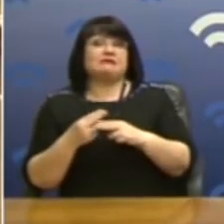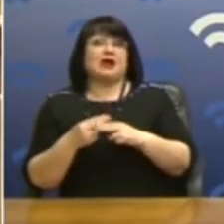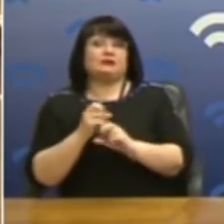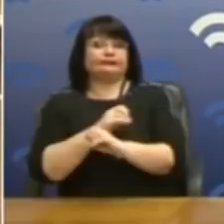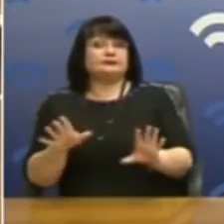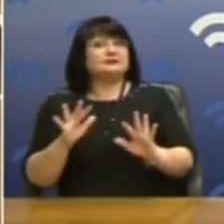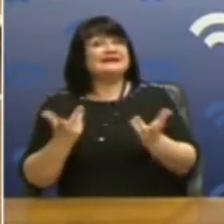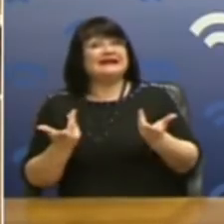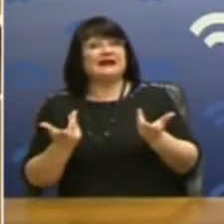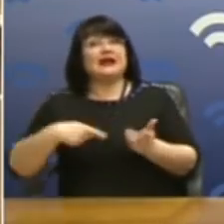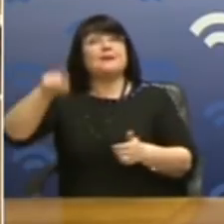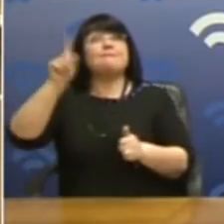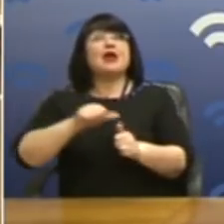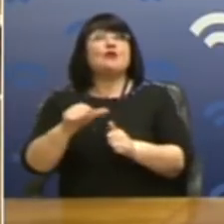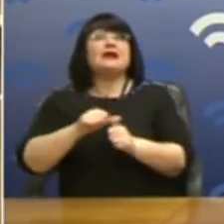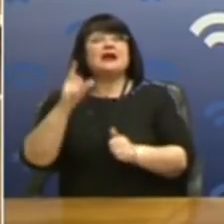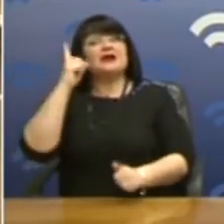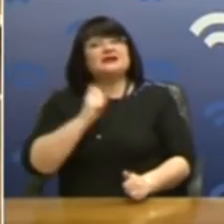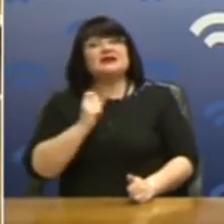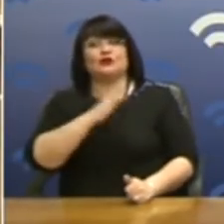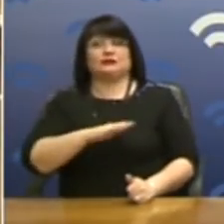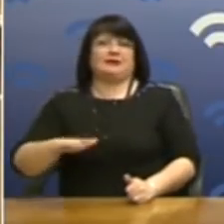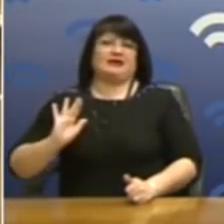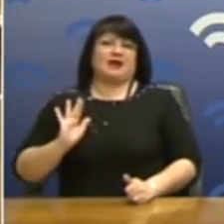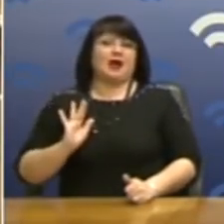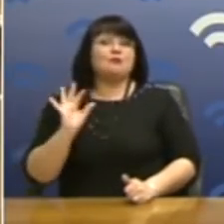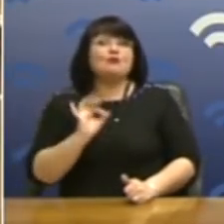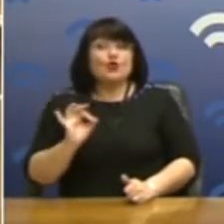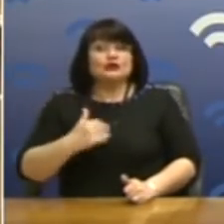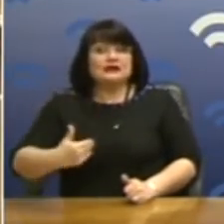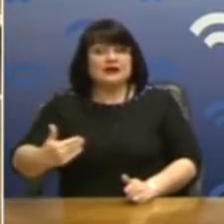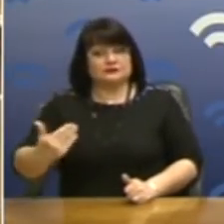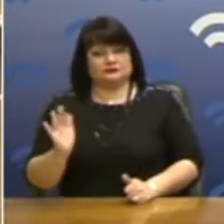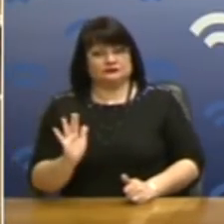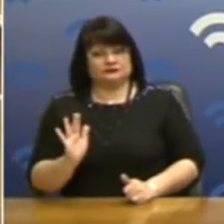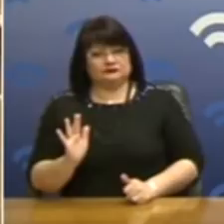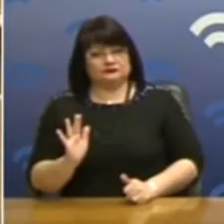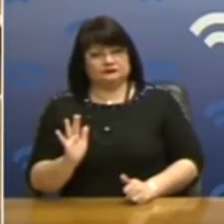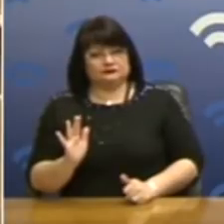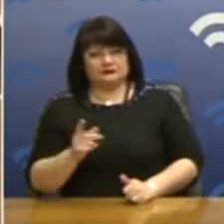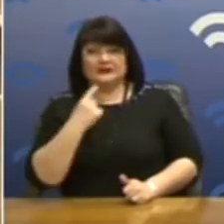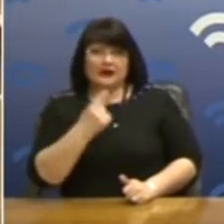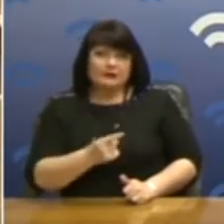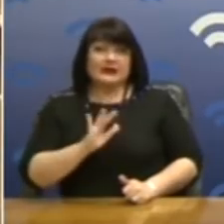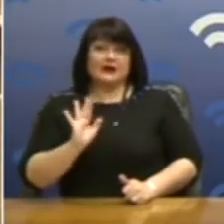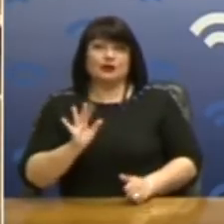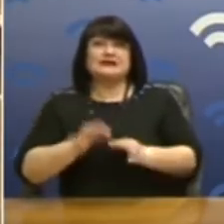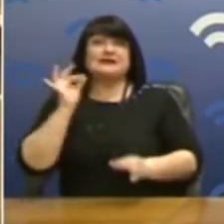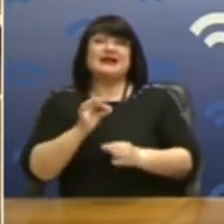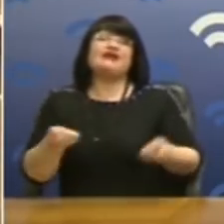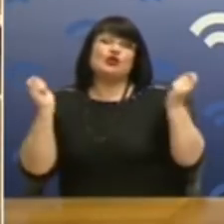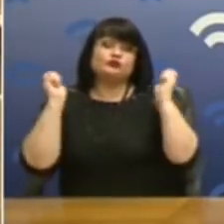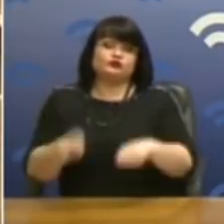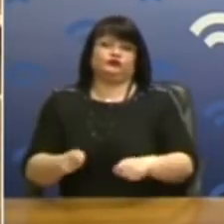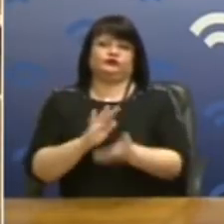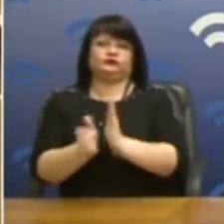τρόπο για την ημερομηνία διεξαγωγής των πανελλαδικών, αποκλείοντας κάθετα το ενδεχόμενο του Σεπτεμβρίου. Πρέπει